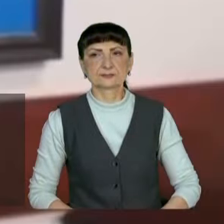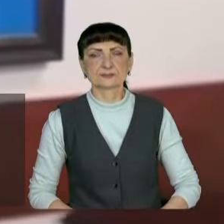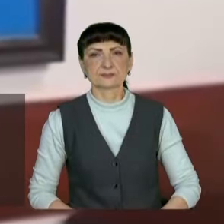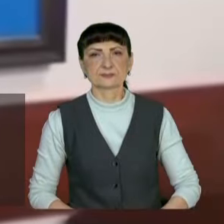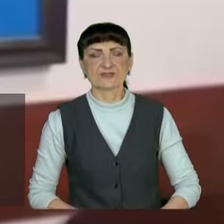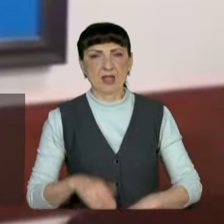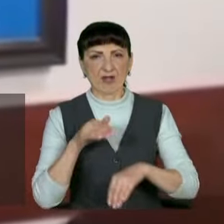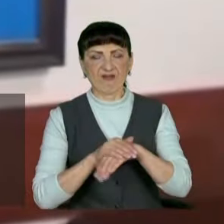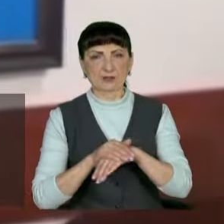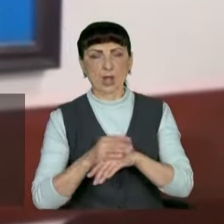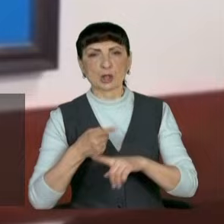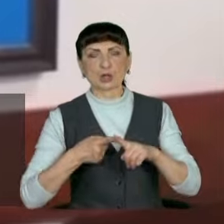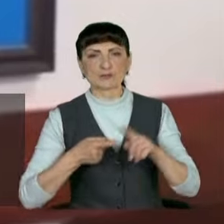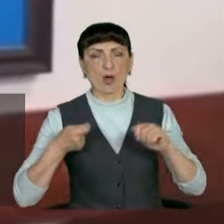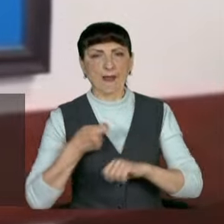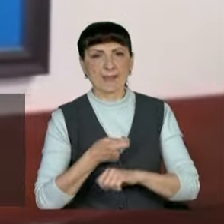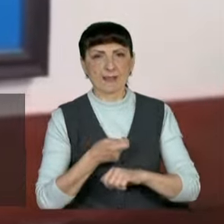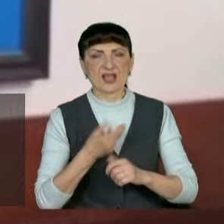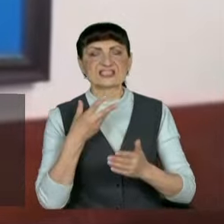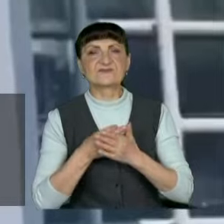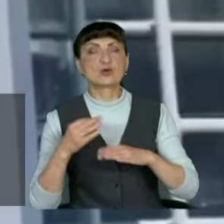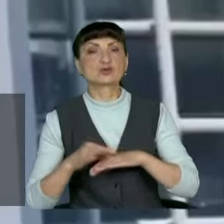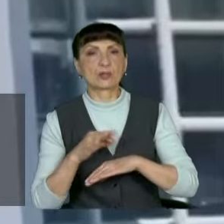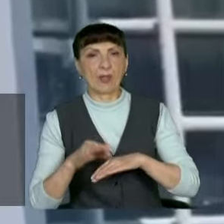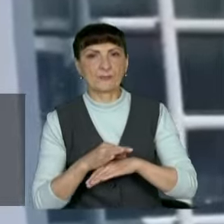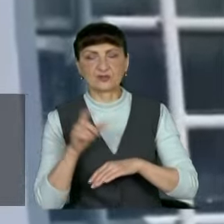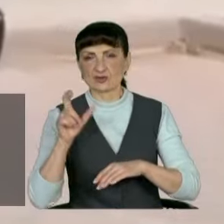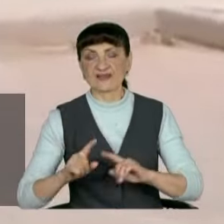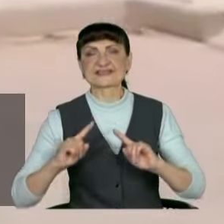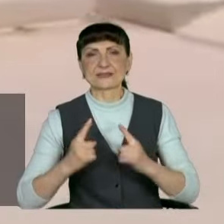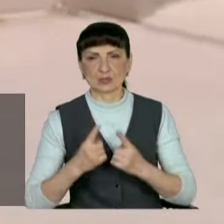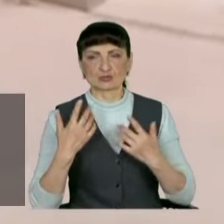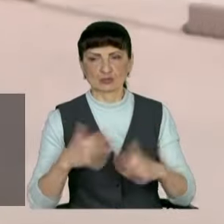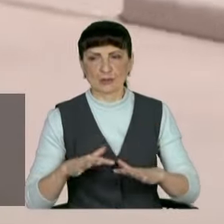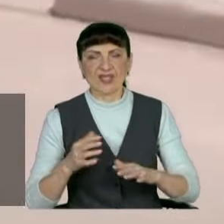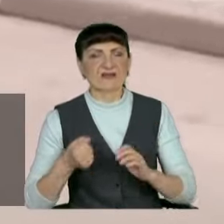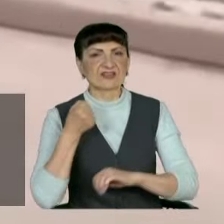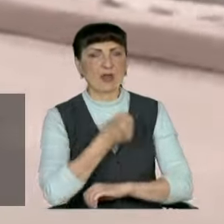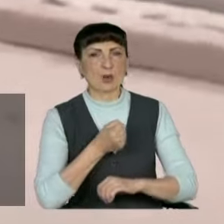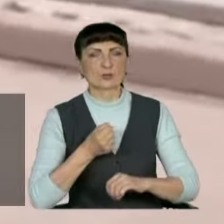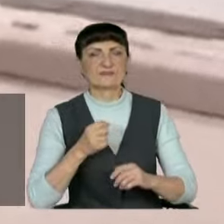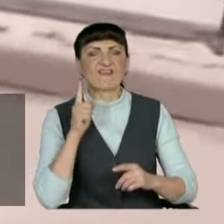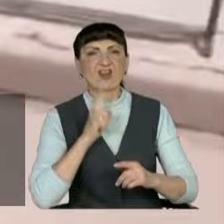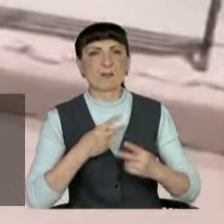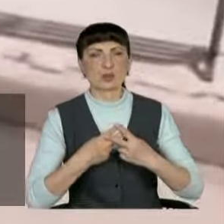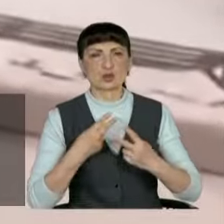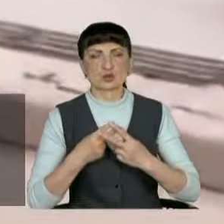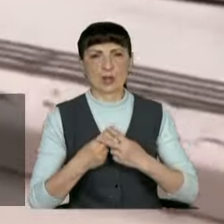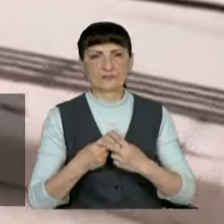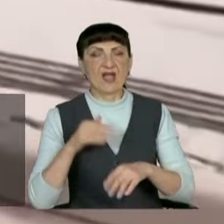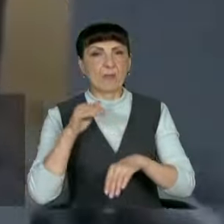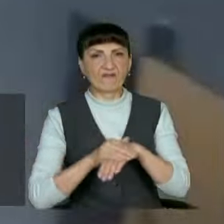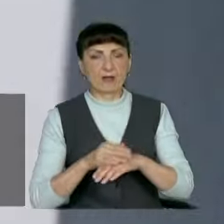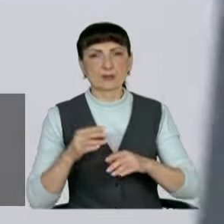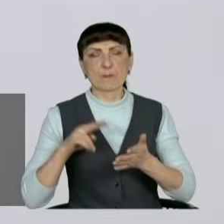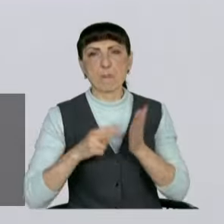По факту нанесения ножевого ранения своей супруге подозреваемый задержан и водворен в изолятор временного содержания. По факту